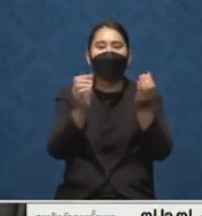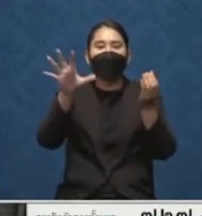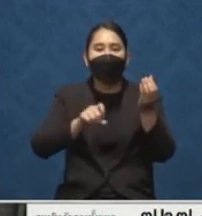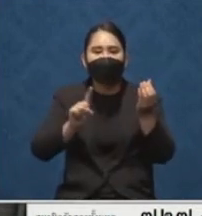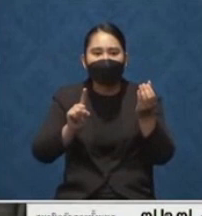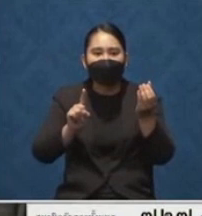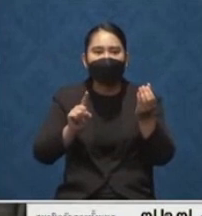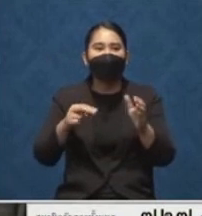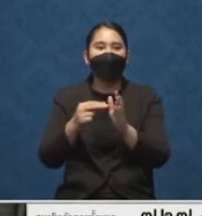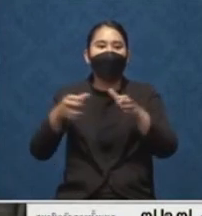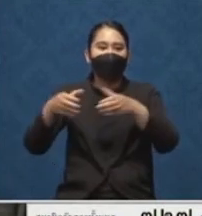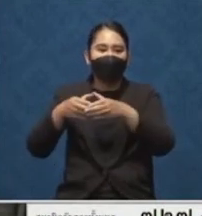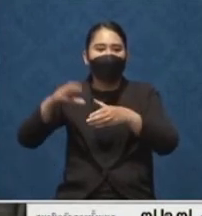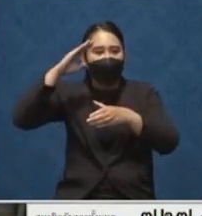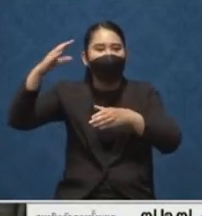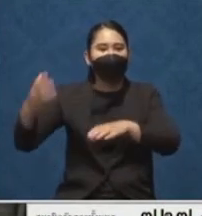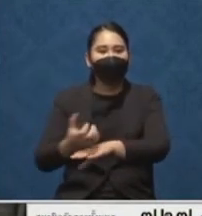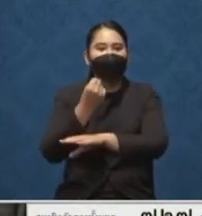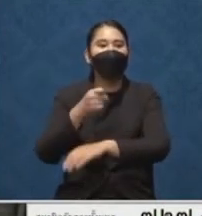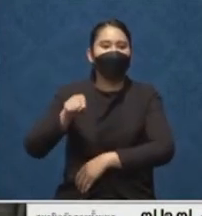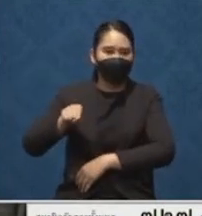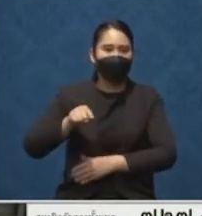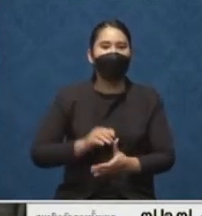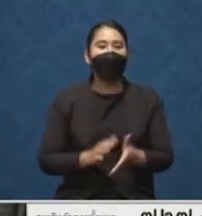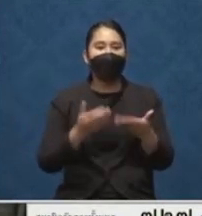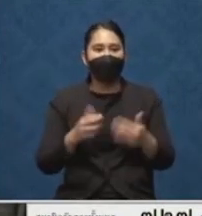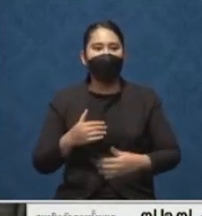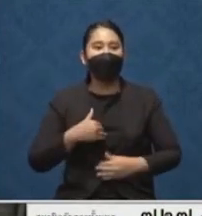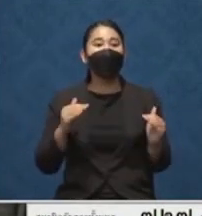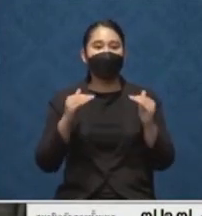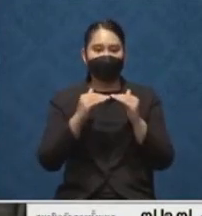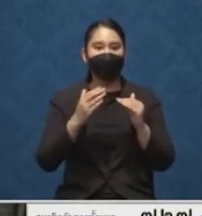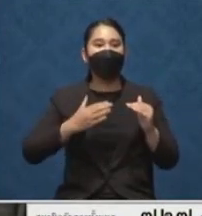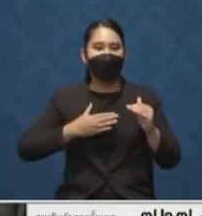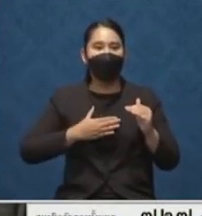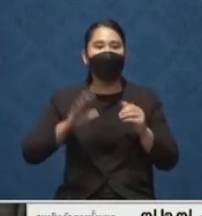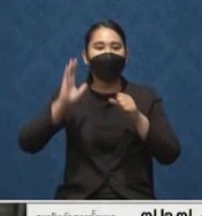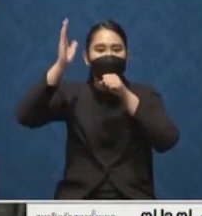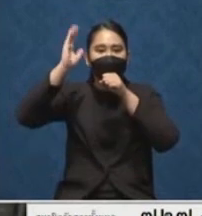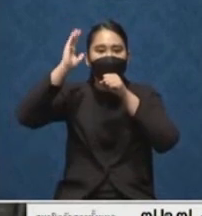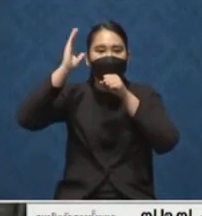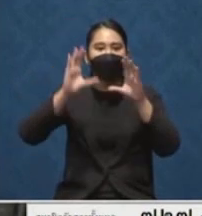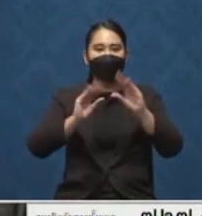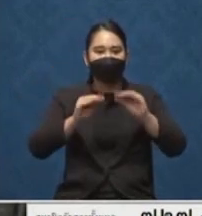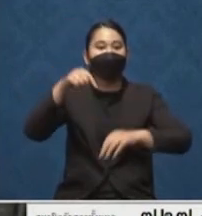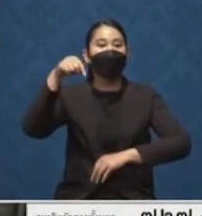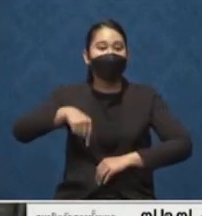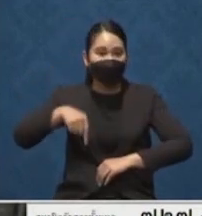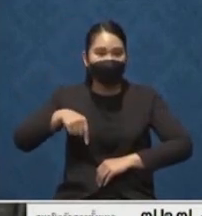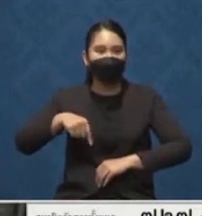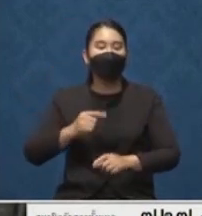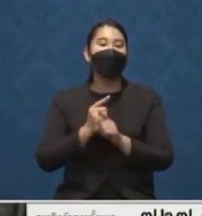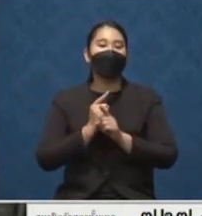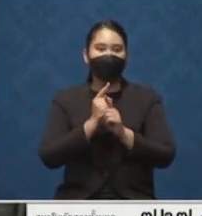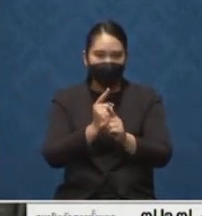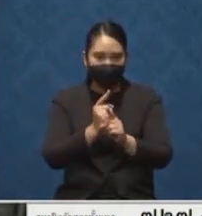าจากคณะรัฐประหารแล้วเราก็ใช้เอกสิทธิ์ในการพูดในสภาตามวิจาร